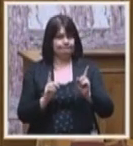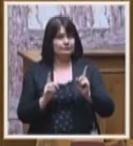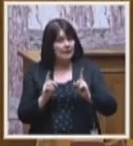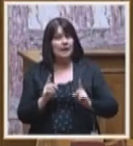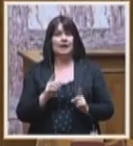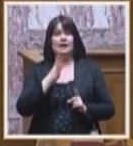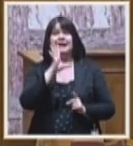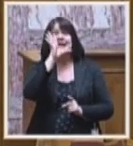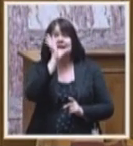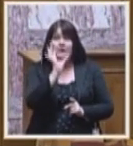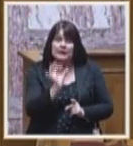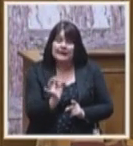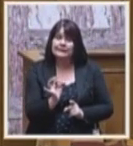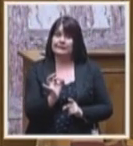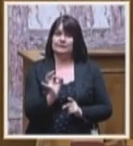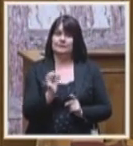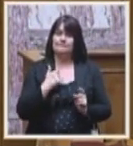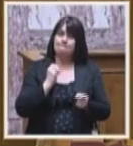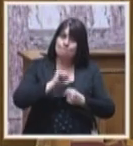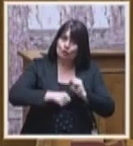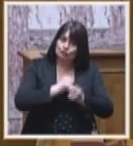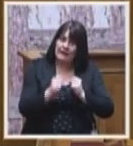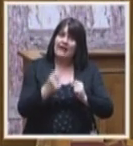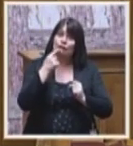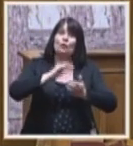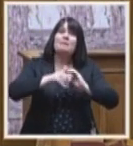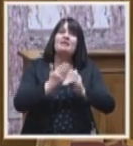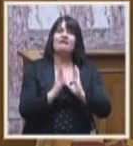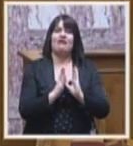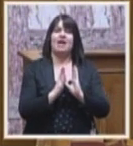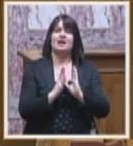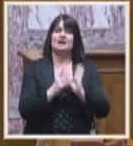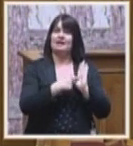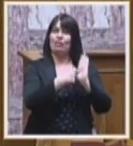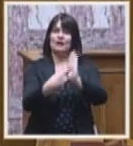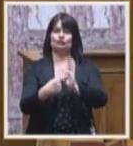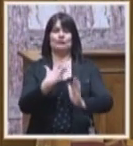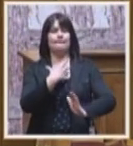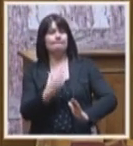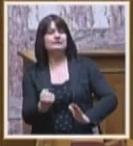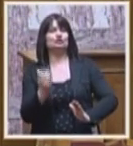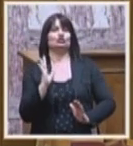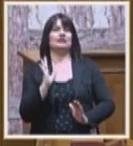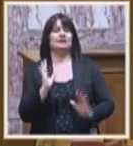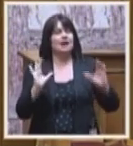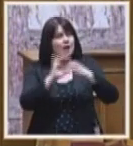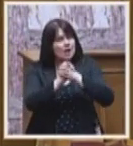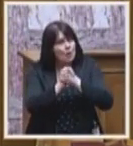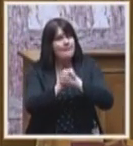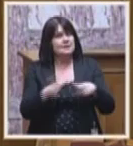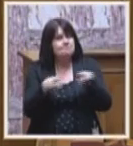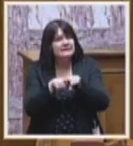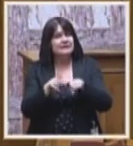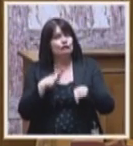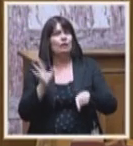την ειλικρινή προσπάθεια να δημιουργήσουμε κλίμα εμπιστοσύνης και σύγκλησης. Σύγκλησης